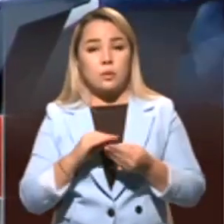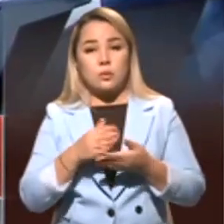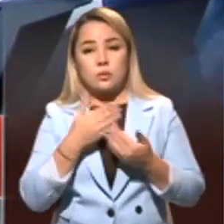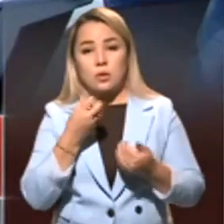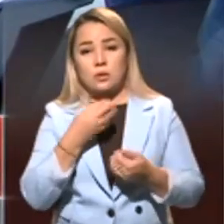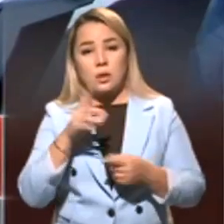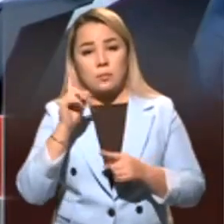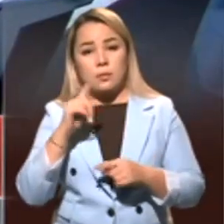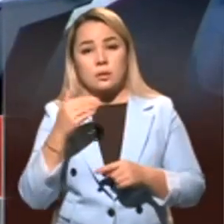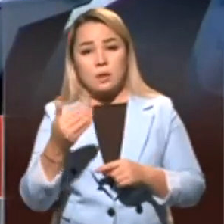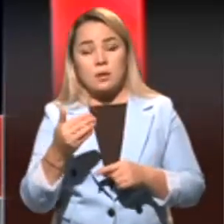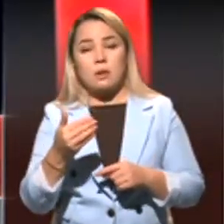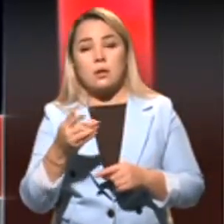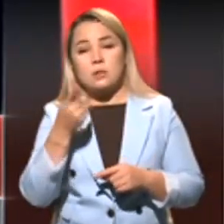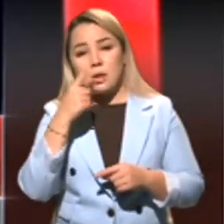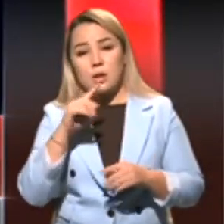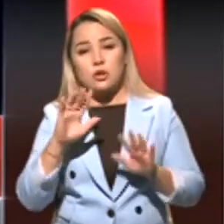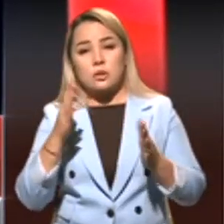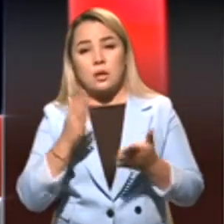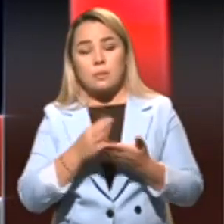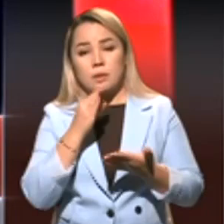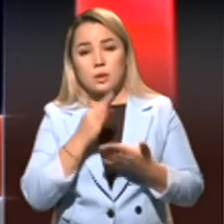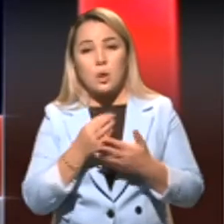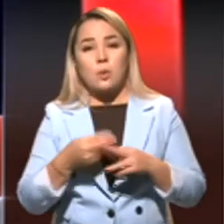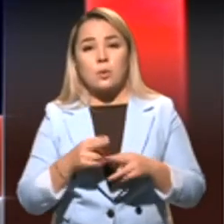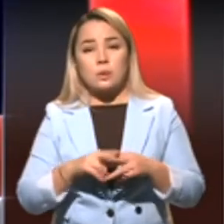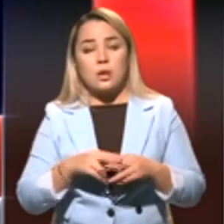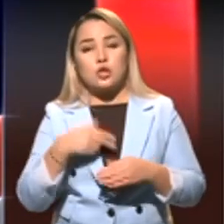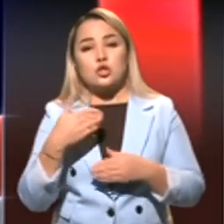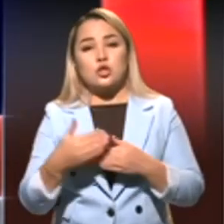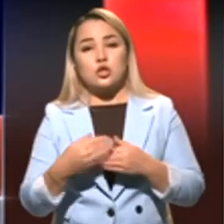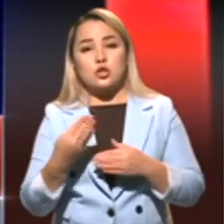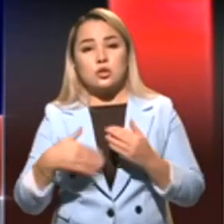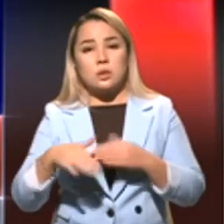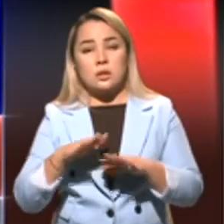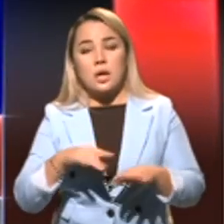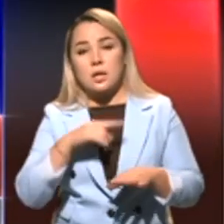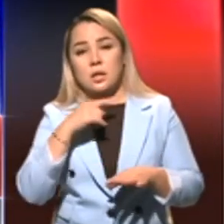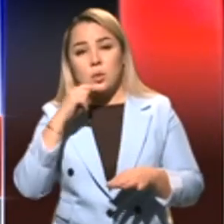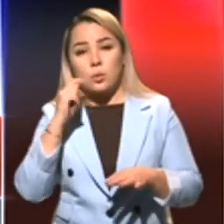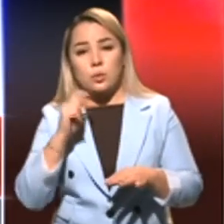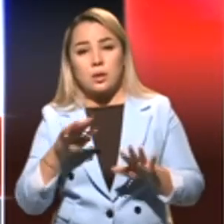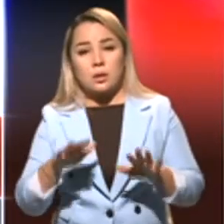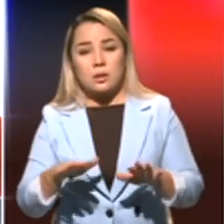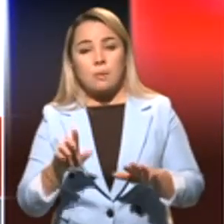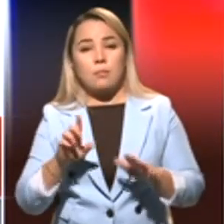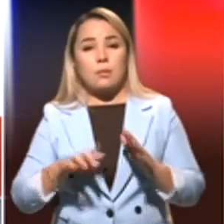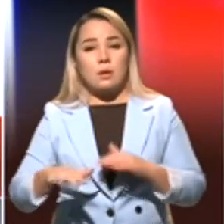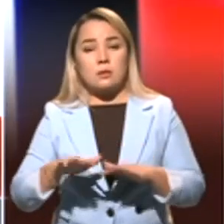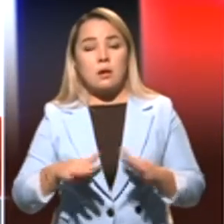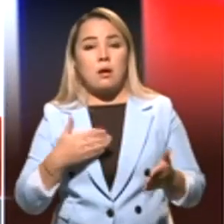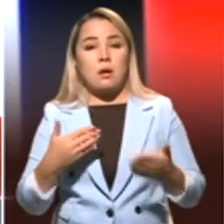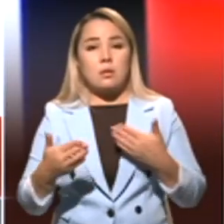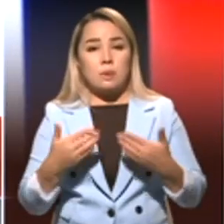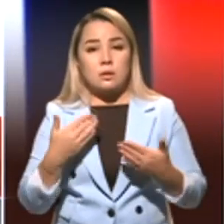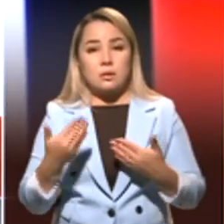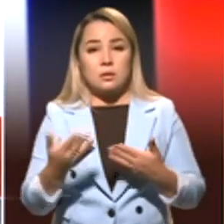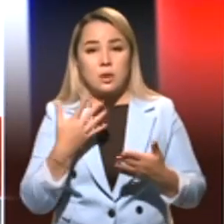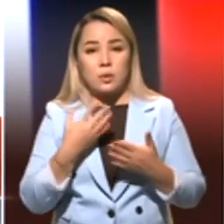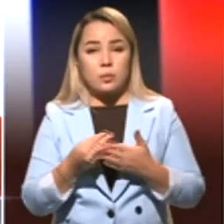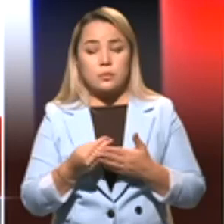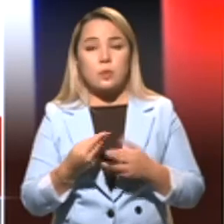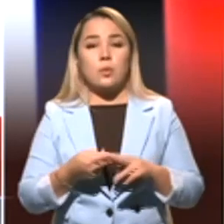jaksı bilestir, Tayvan'dağı jağday, onun üstünde Tayau Şığız, Resimen, Ukrayna, Resimen, Batıs'tın karım katınası.